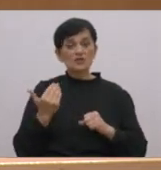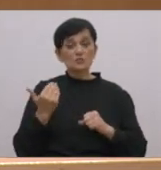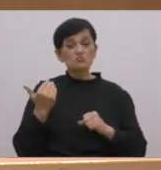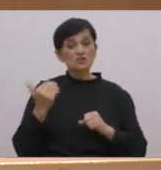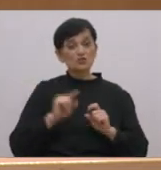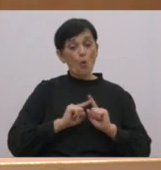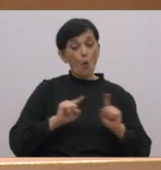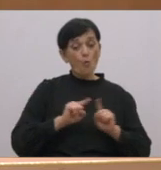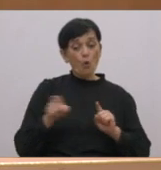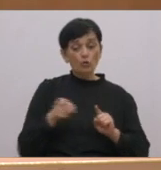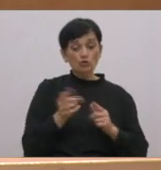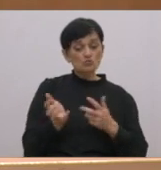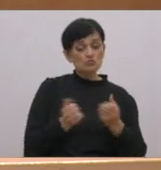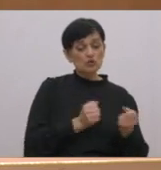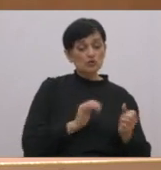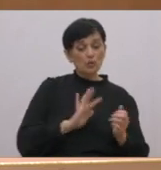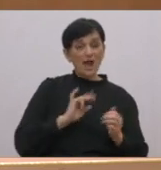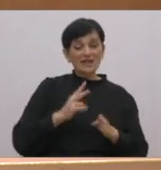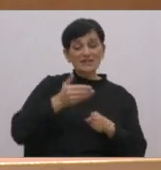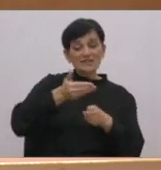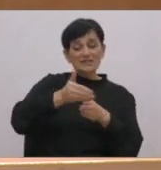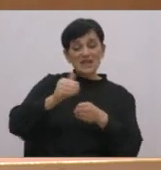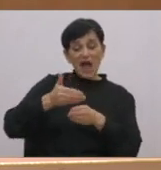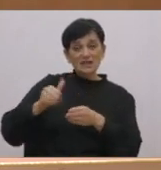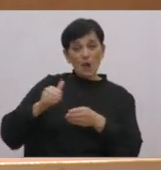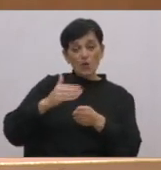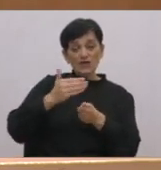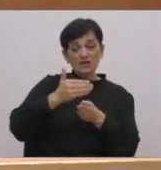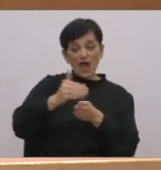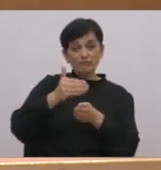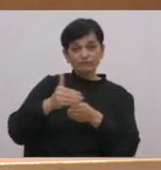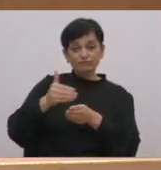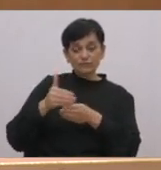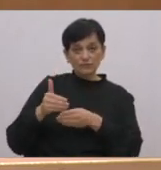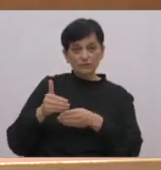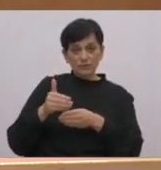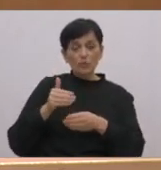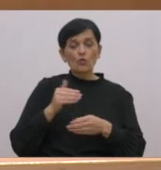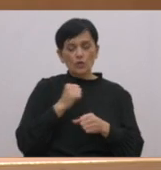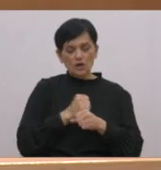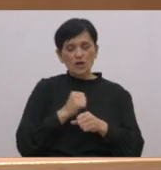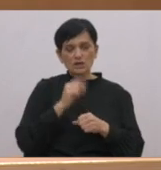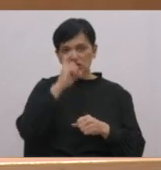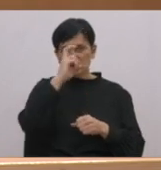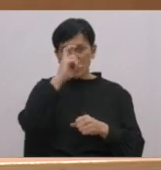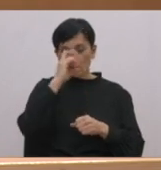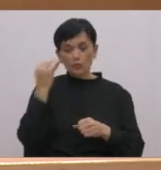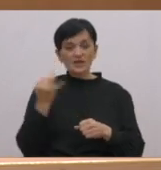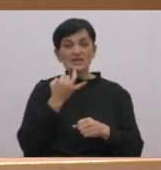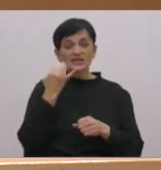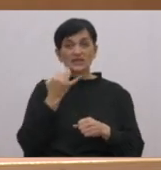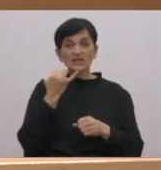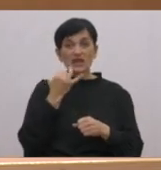მისთვის ოპოზიცია ან მისი ცალკეული ნაწილები მოახერხოს და სახელმწიფოებრივი